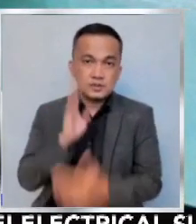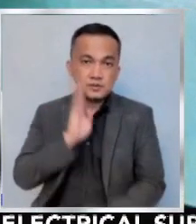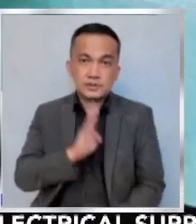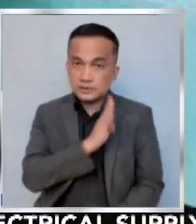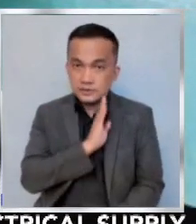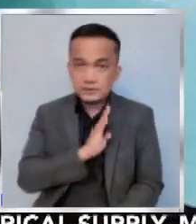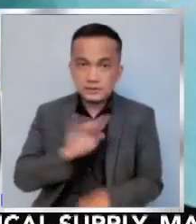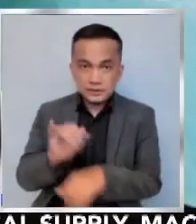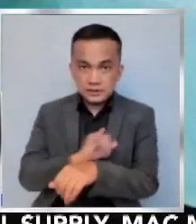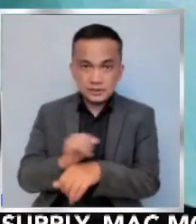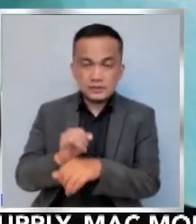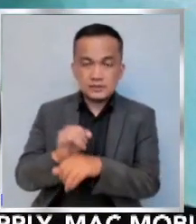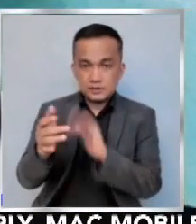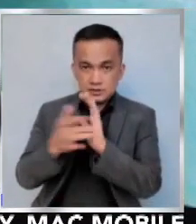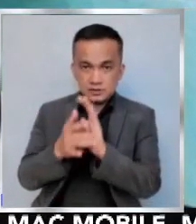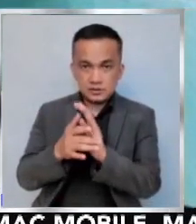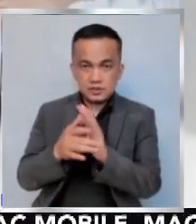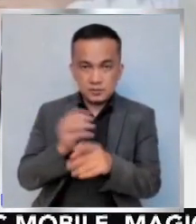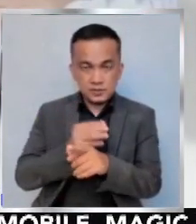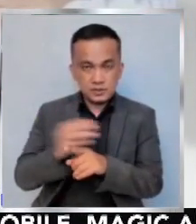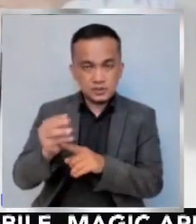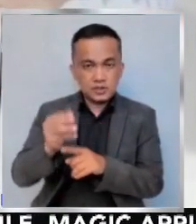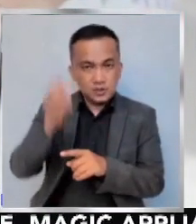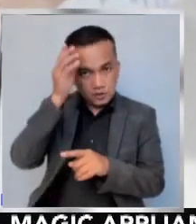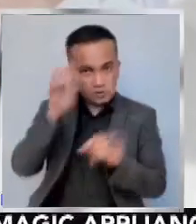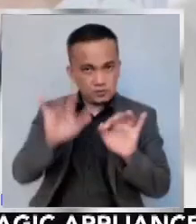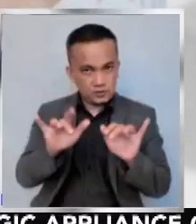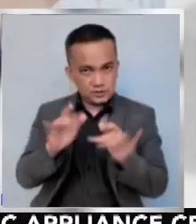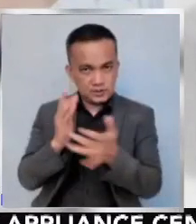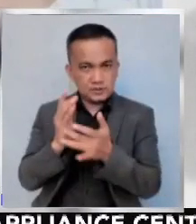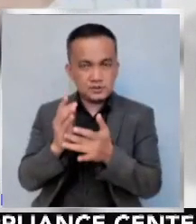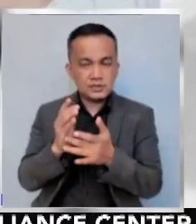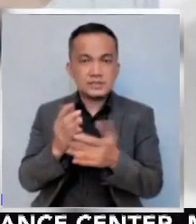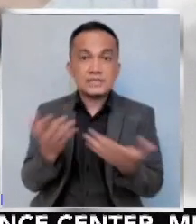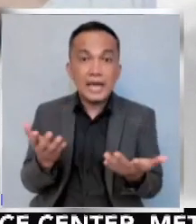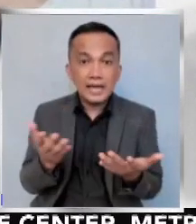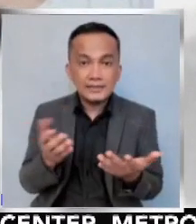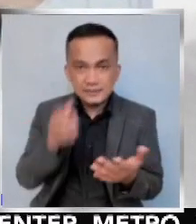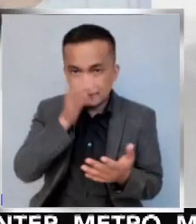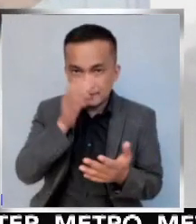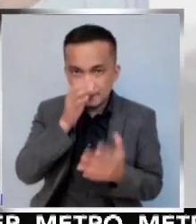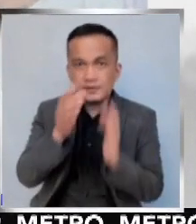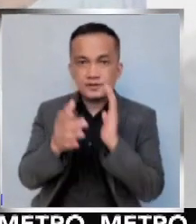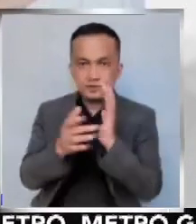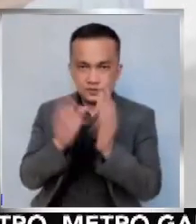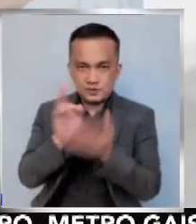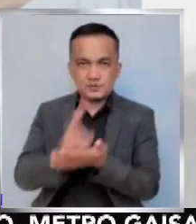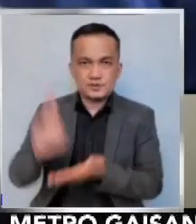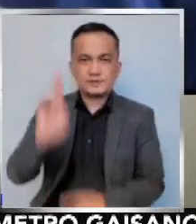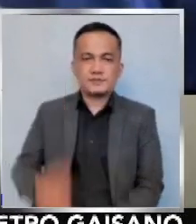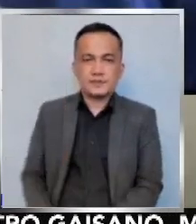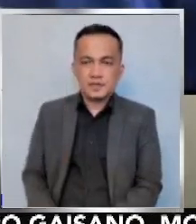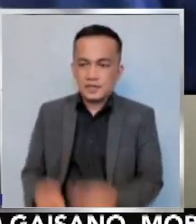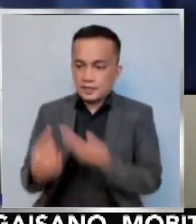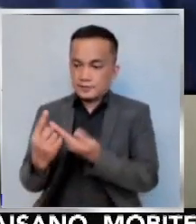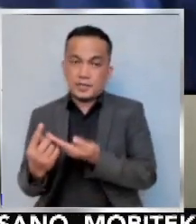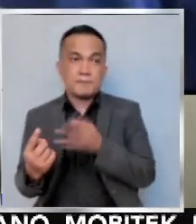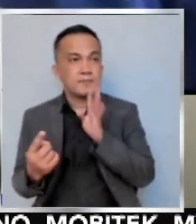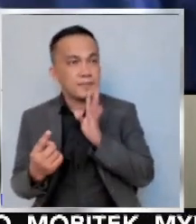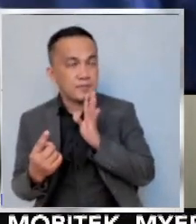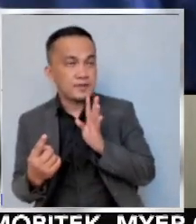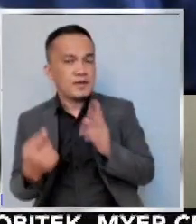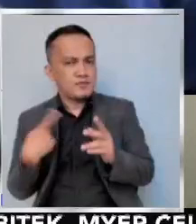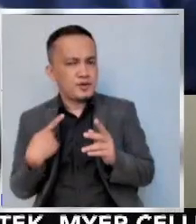Technology, Major in Computer Technology sa Cebu Technological University. May instructor po ako na mas matanda pa po